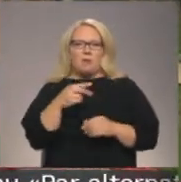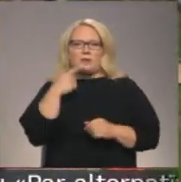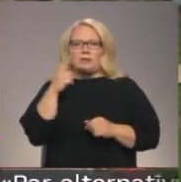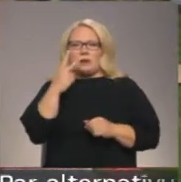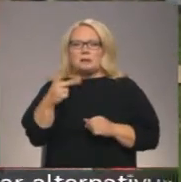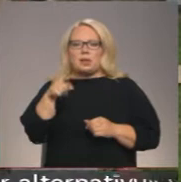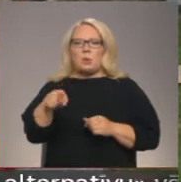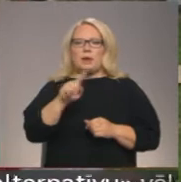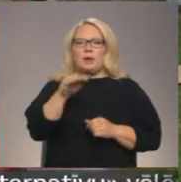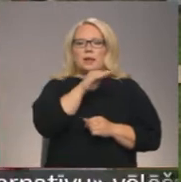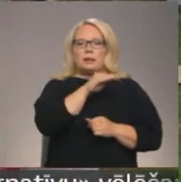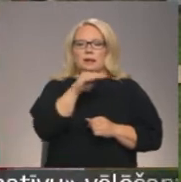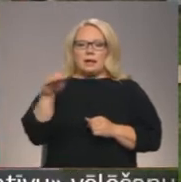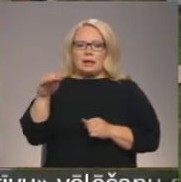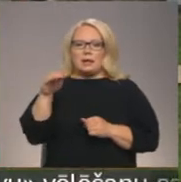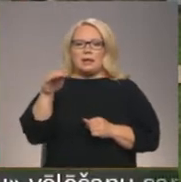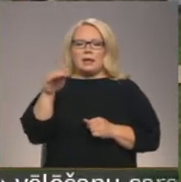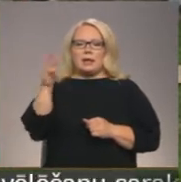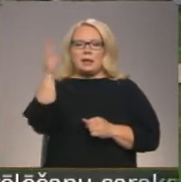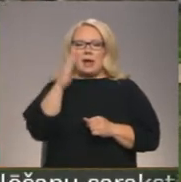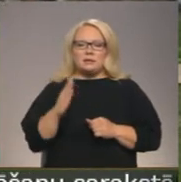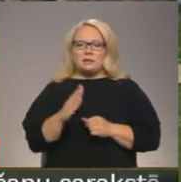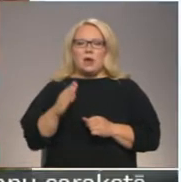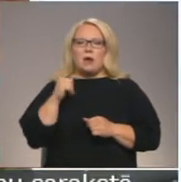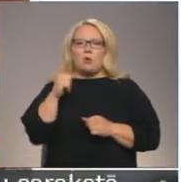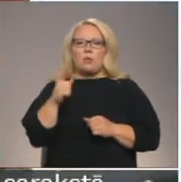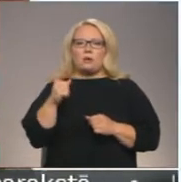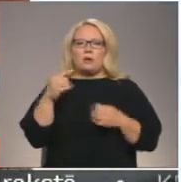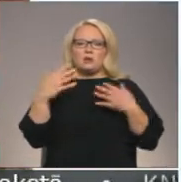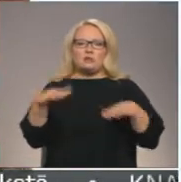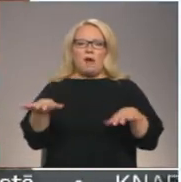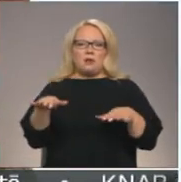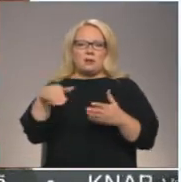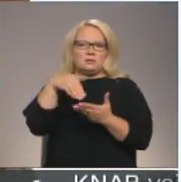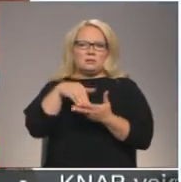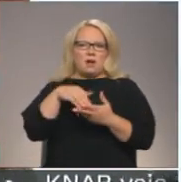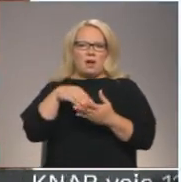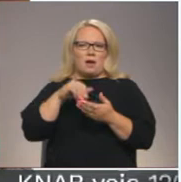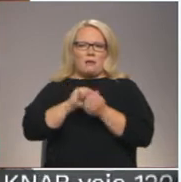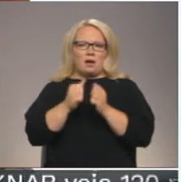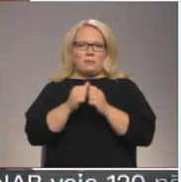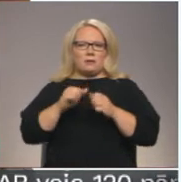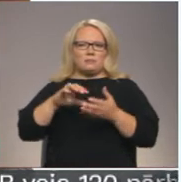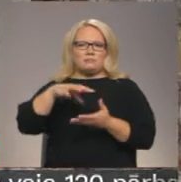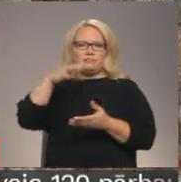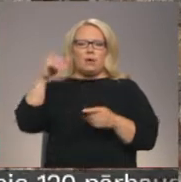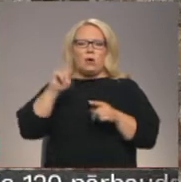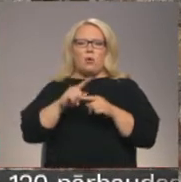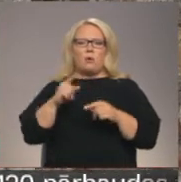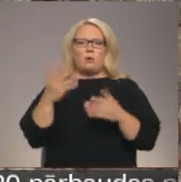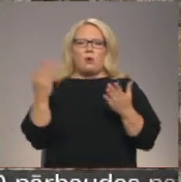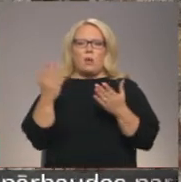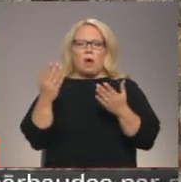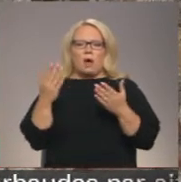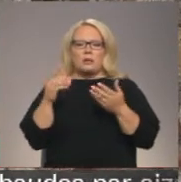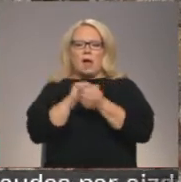tās līnijas, kur čalmūrs principā vairs nevis kā neturās, tikai nedaudz uz pašas javas. Jebkurā brīdī